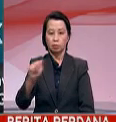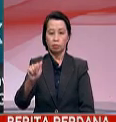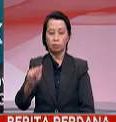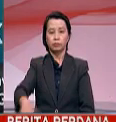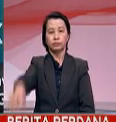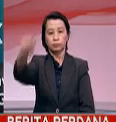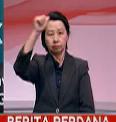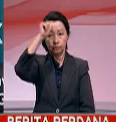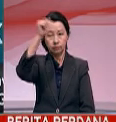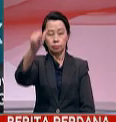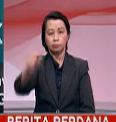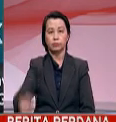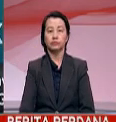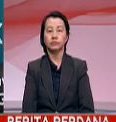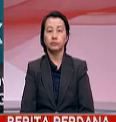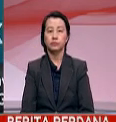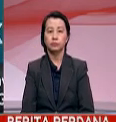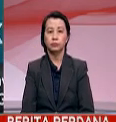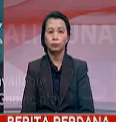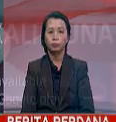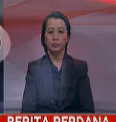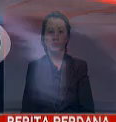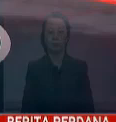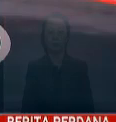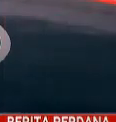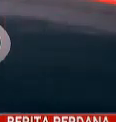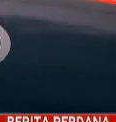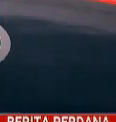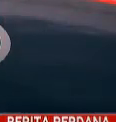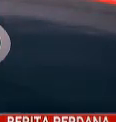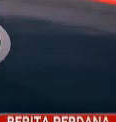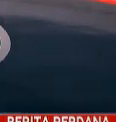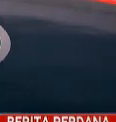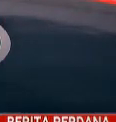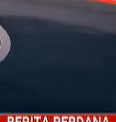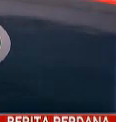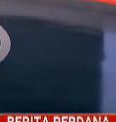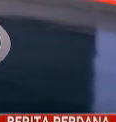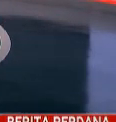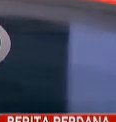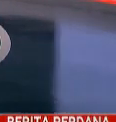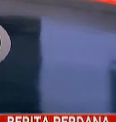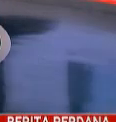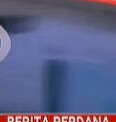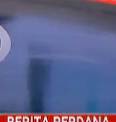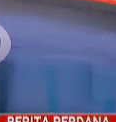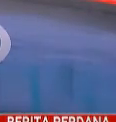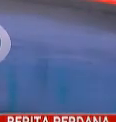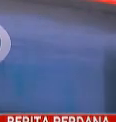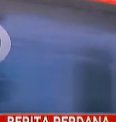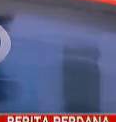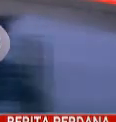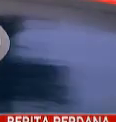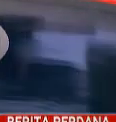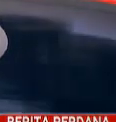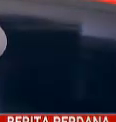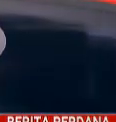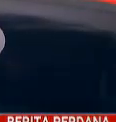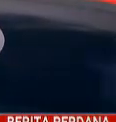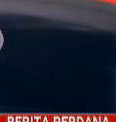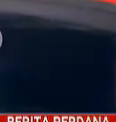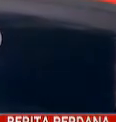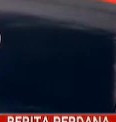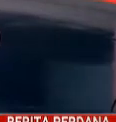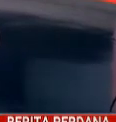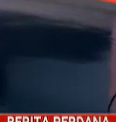Assalamualaikum. penganggur didenda